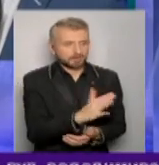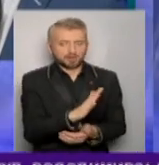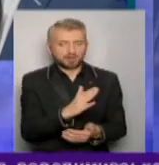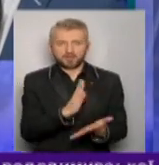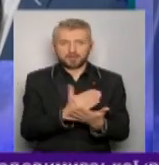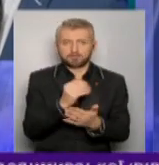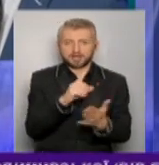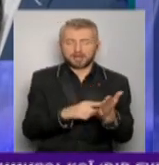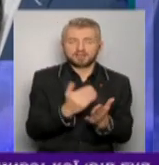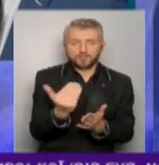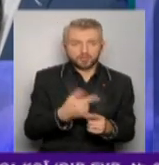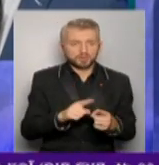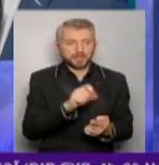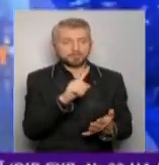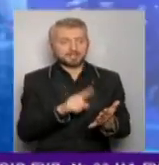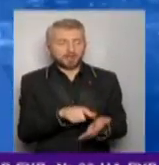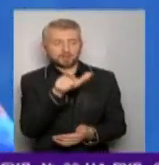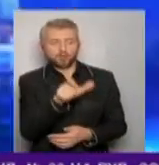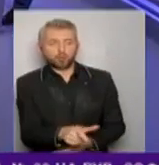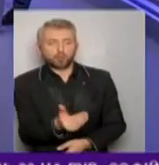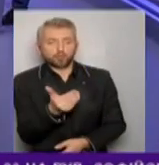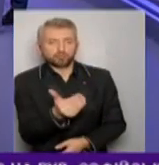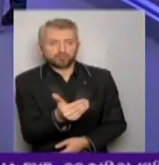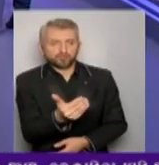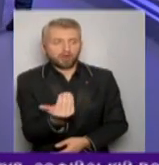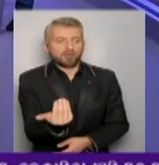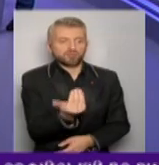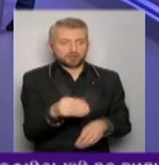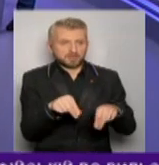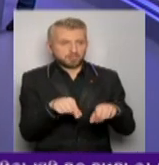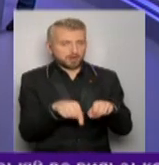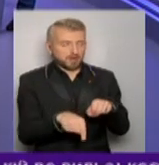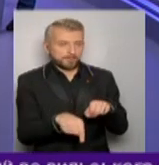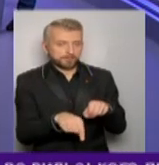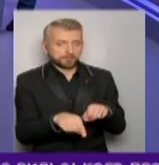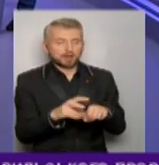ваше. Це є питання людини, яка ця землю має власність.